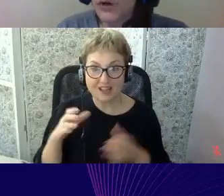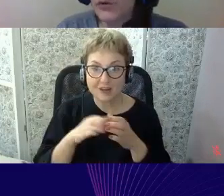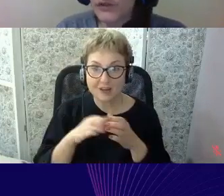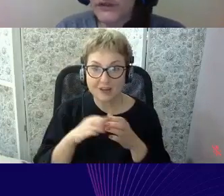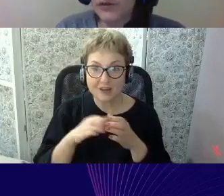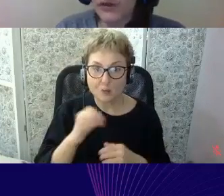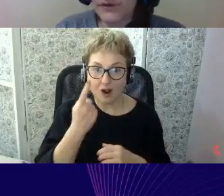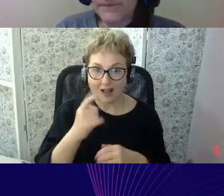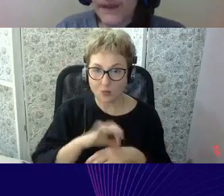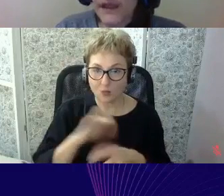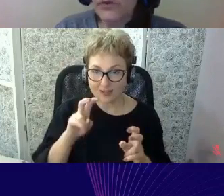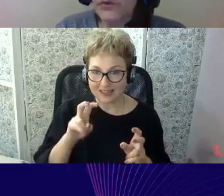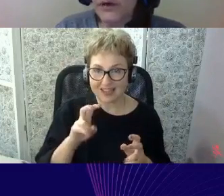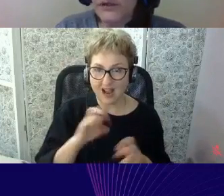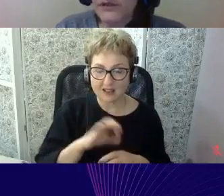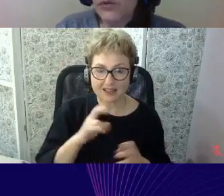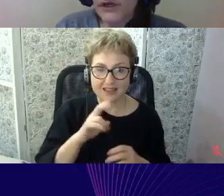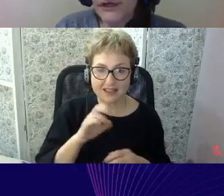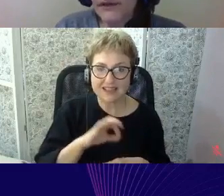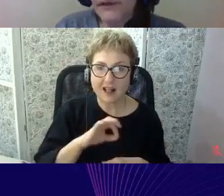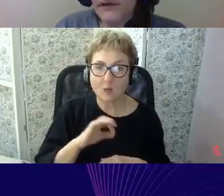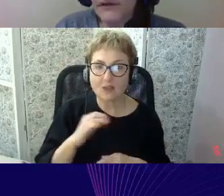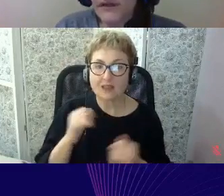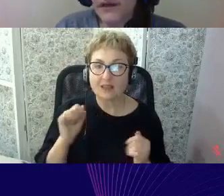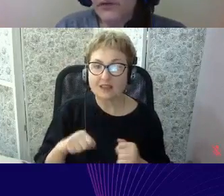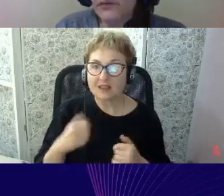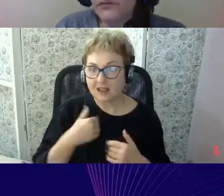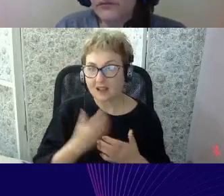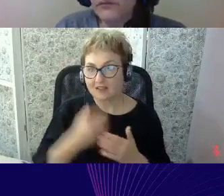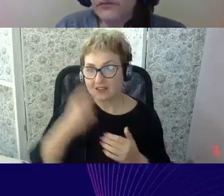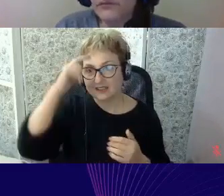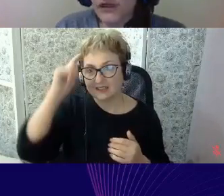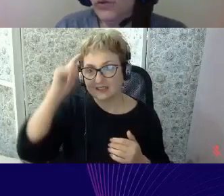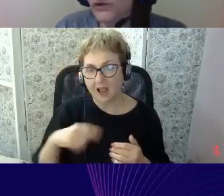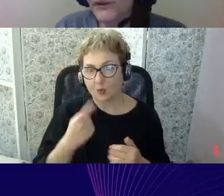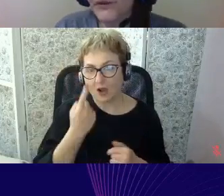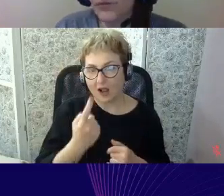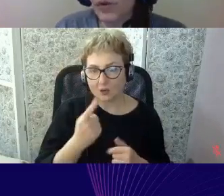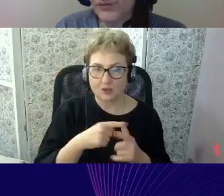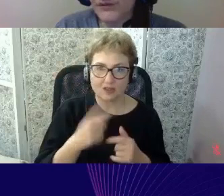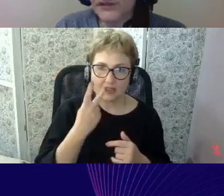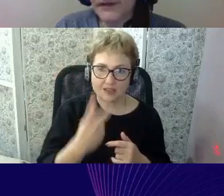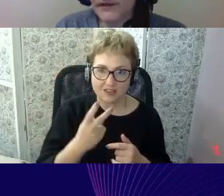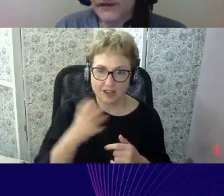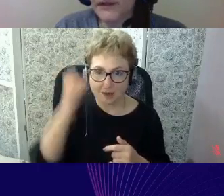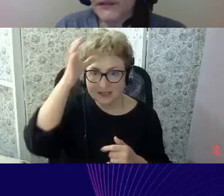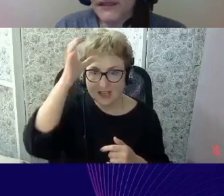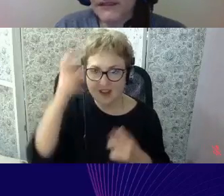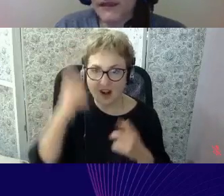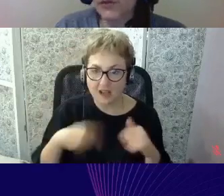группе по одной нозологии. Ну, скажу так, я, наверное, знаю одну или две, может быть,